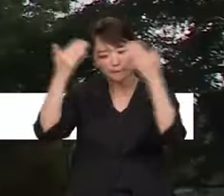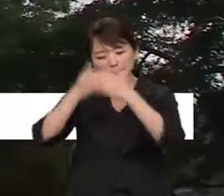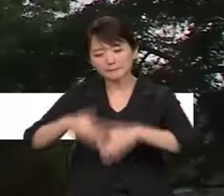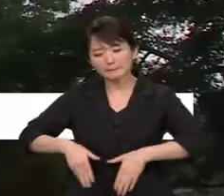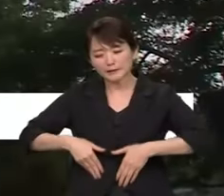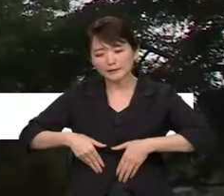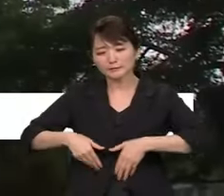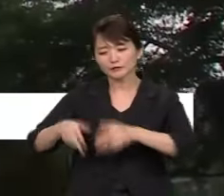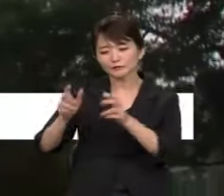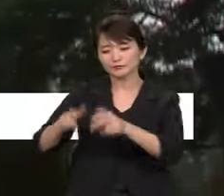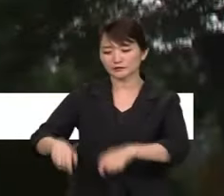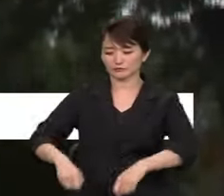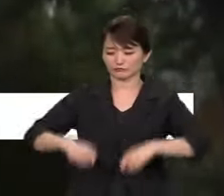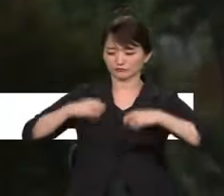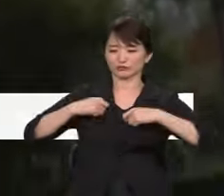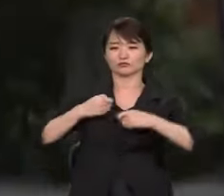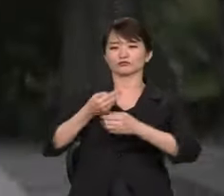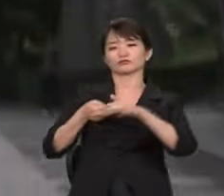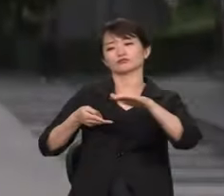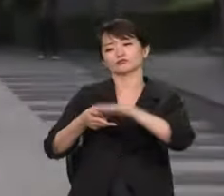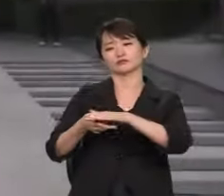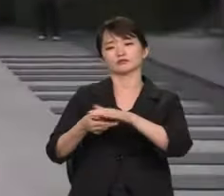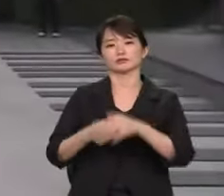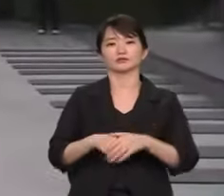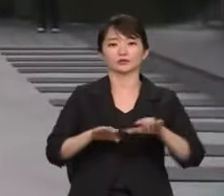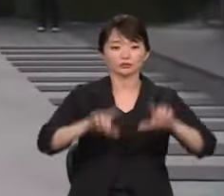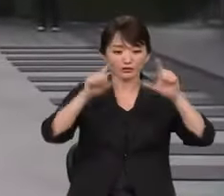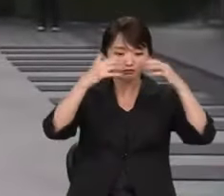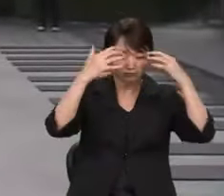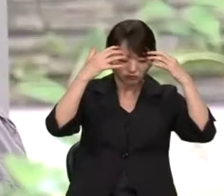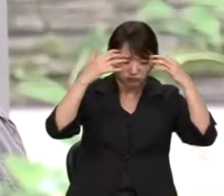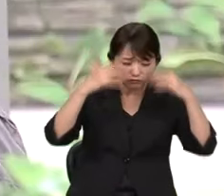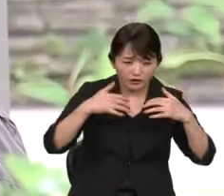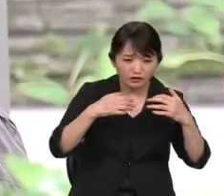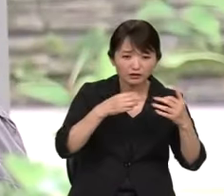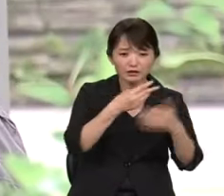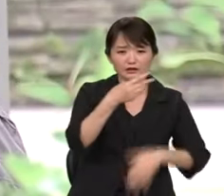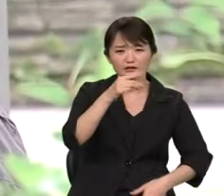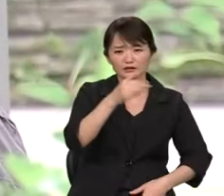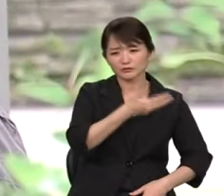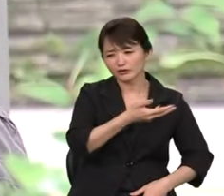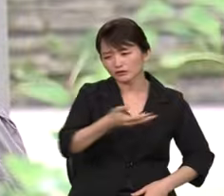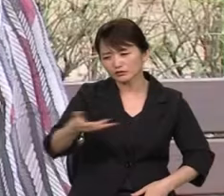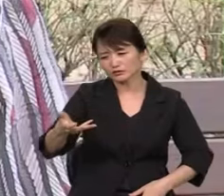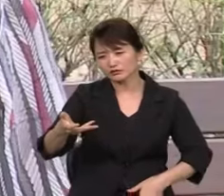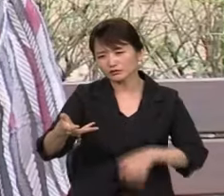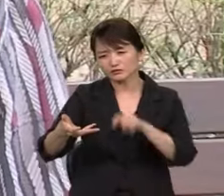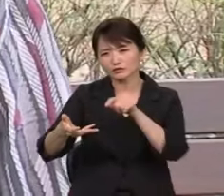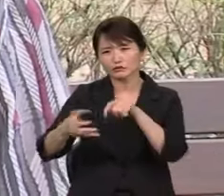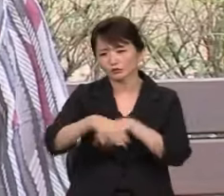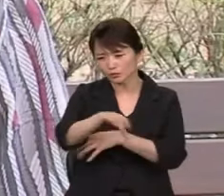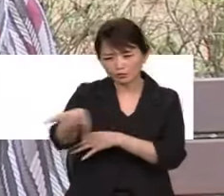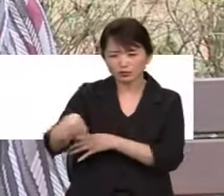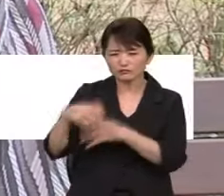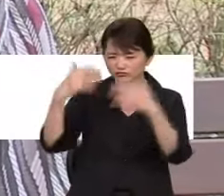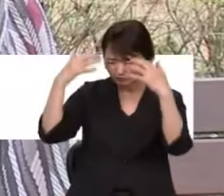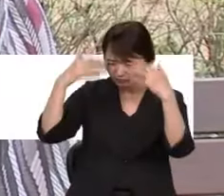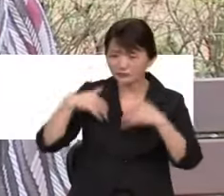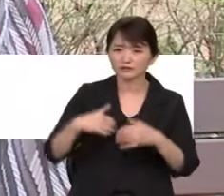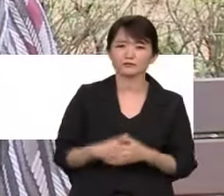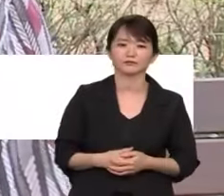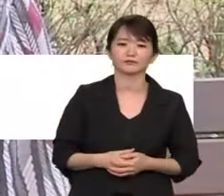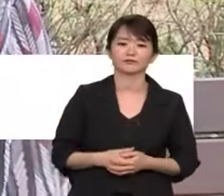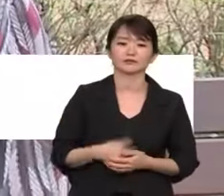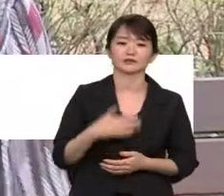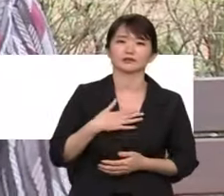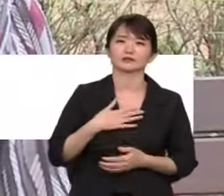켜고 이불을 덮고 자야 되는데. 하지만 올여름 폭염은 태백도 비켜가지 않았습니다. 내가 60년